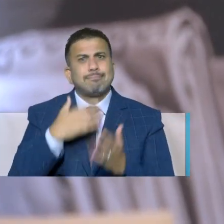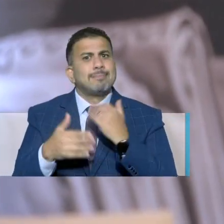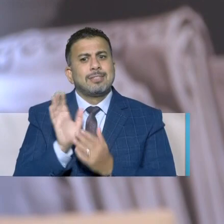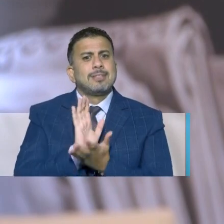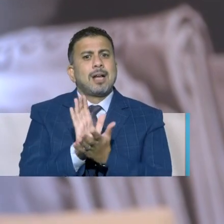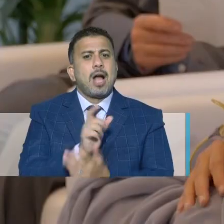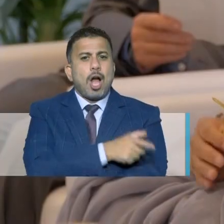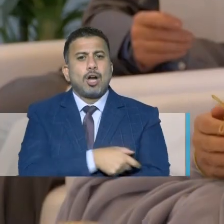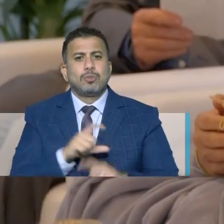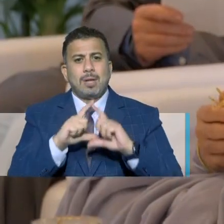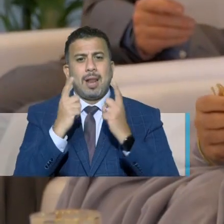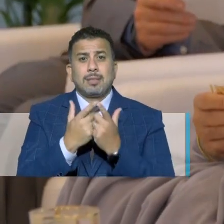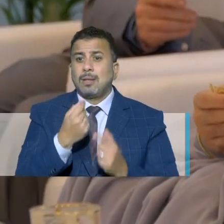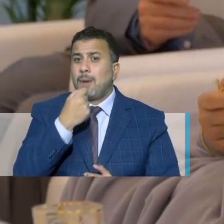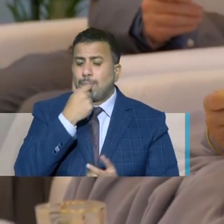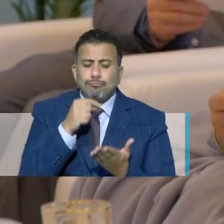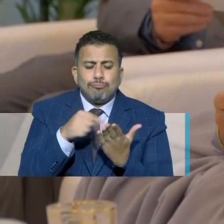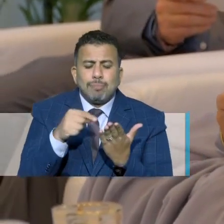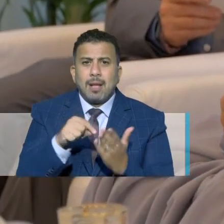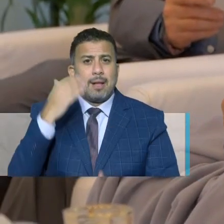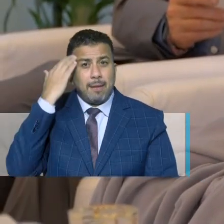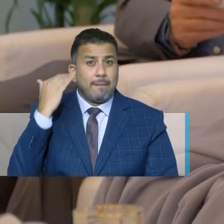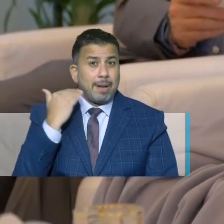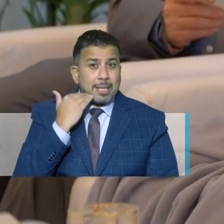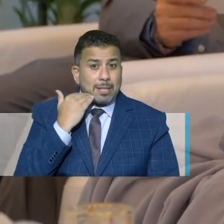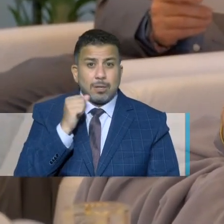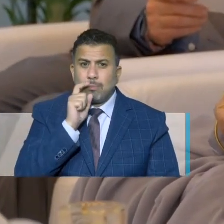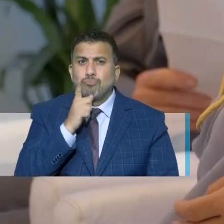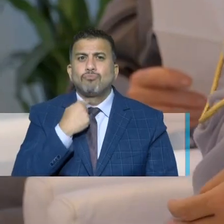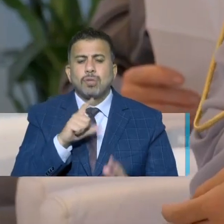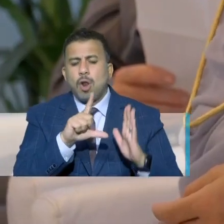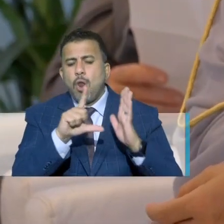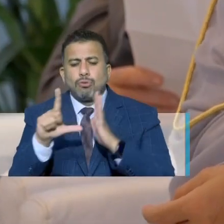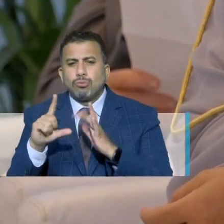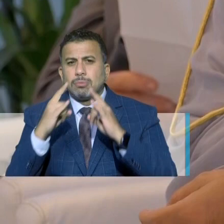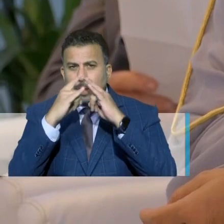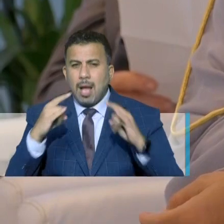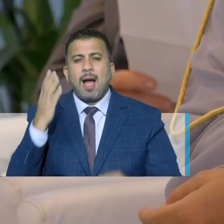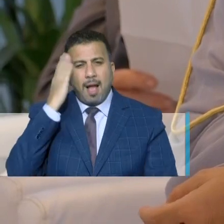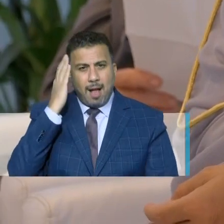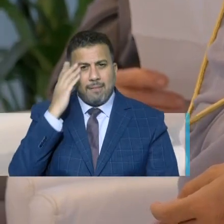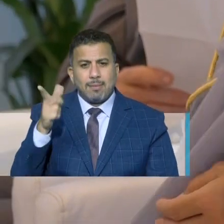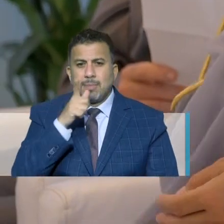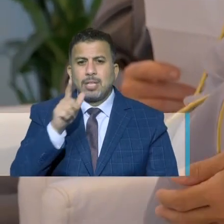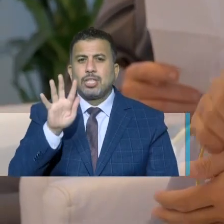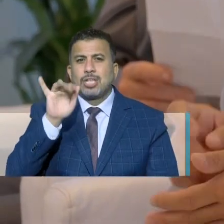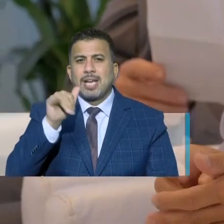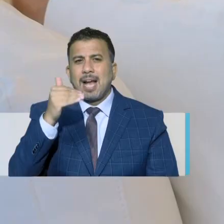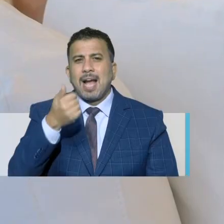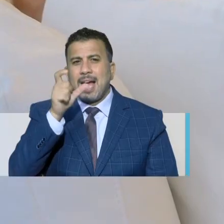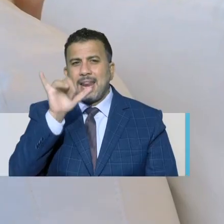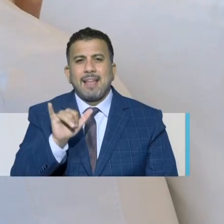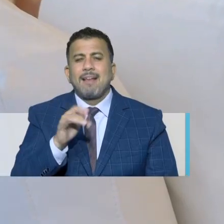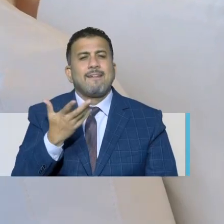انضم الى اعضاء لجنه التحكيم فتاه اختبرت اللجوء وعرفت معناه وهي هنا شيخاني لاجئه